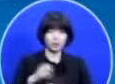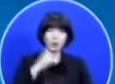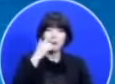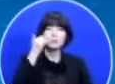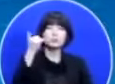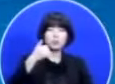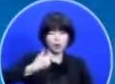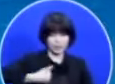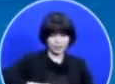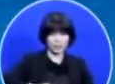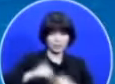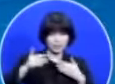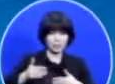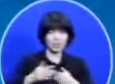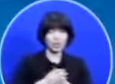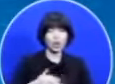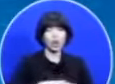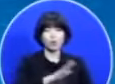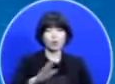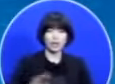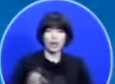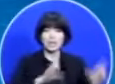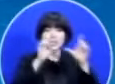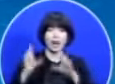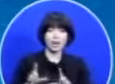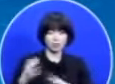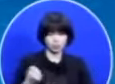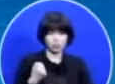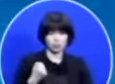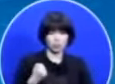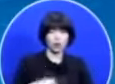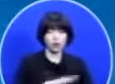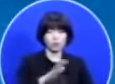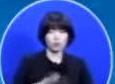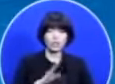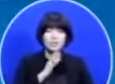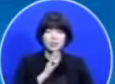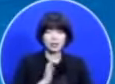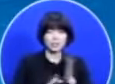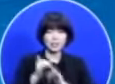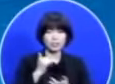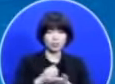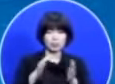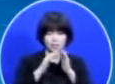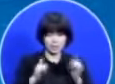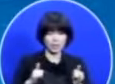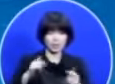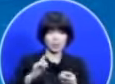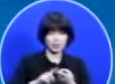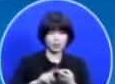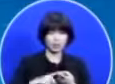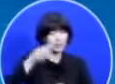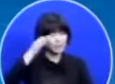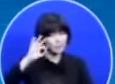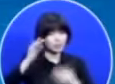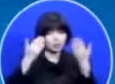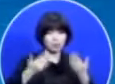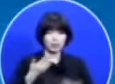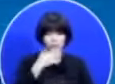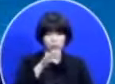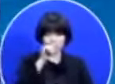사이에 우리가 삶으로 우리가 정말 예수님의 사람임을 인정받을 수 있어야